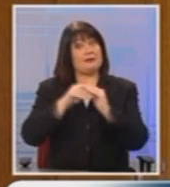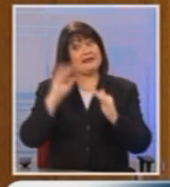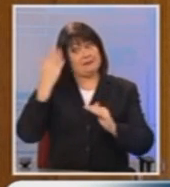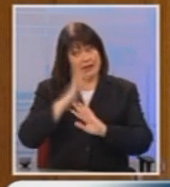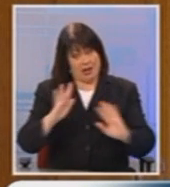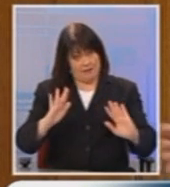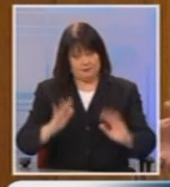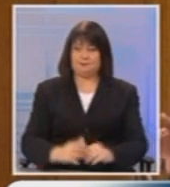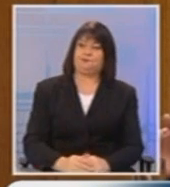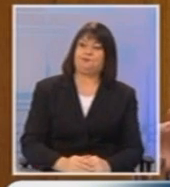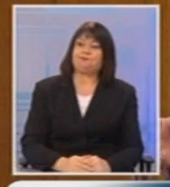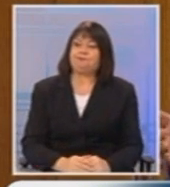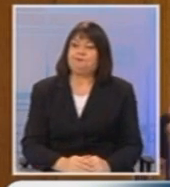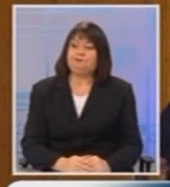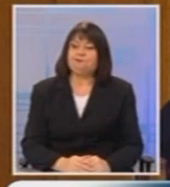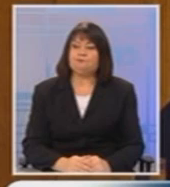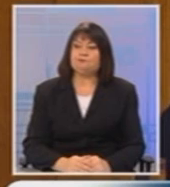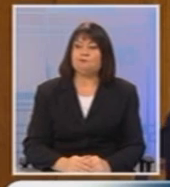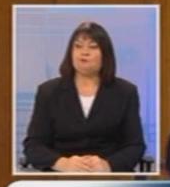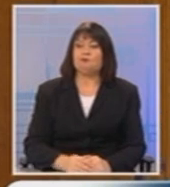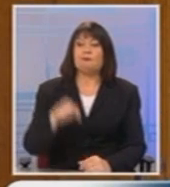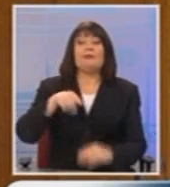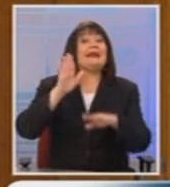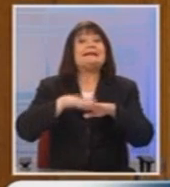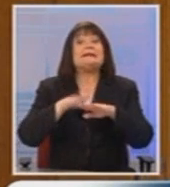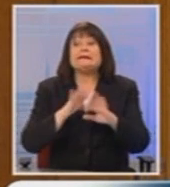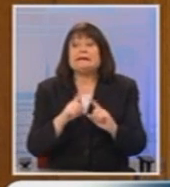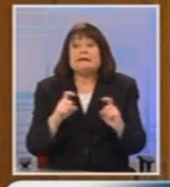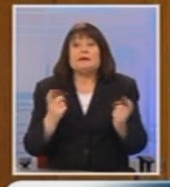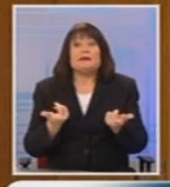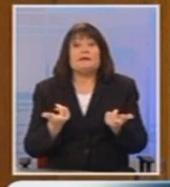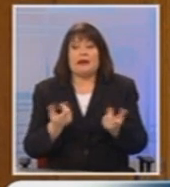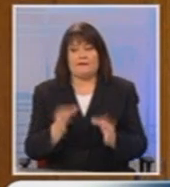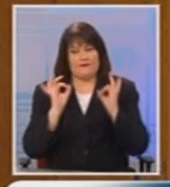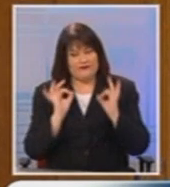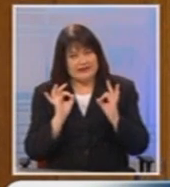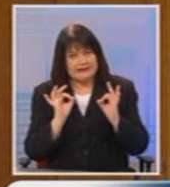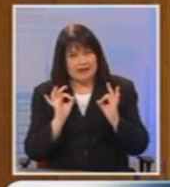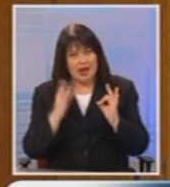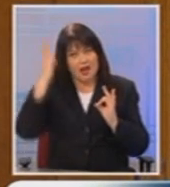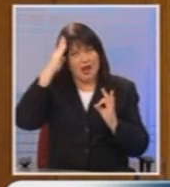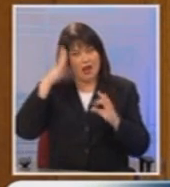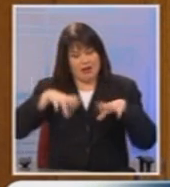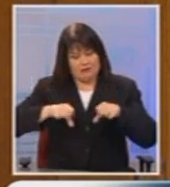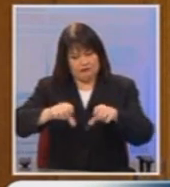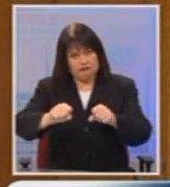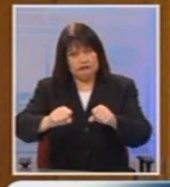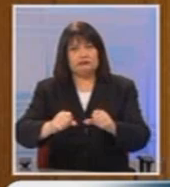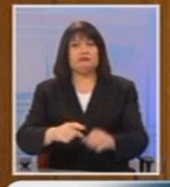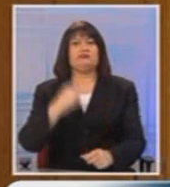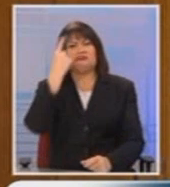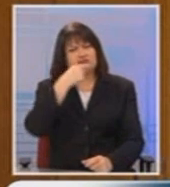επενδύσεις. Τι φταίει εδώ? Τι φταίει? Βεβαίως η κεφαλαιοκρατική αναπαραγωγή είναι